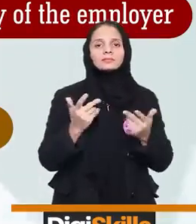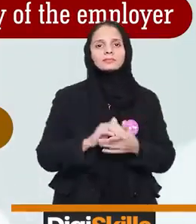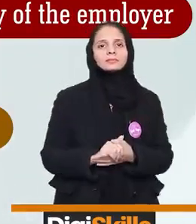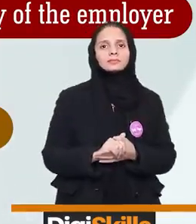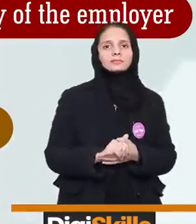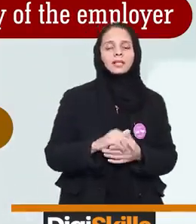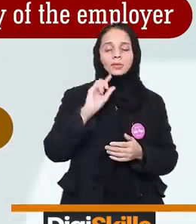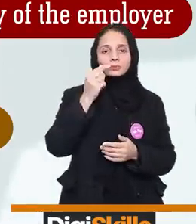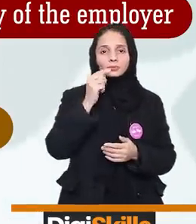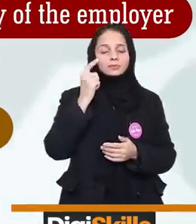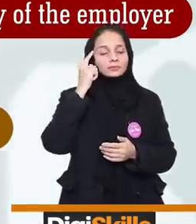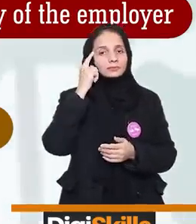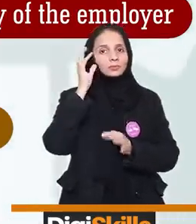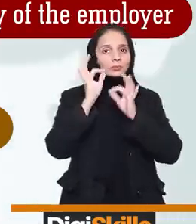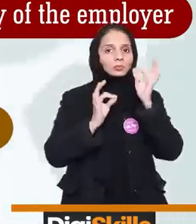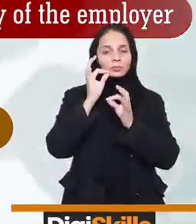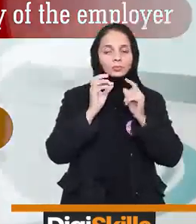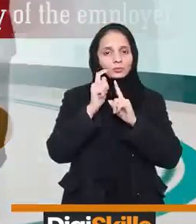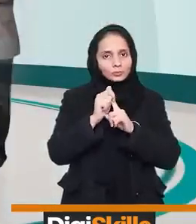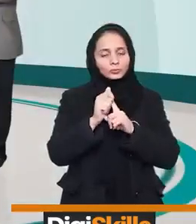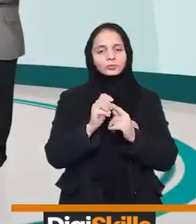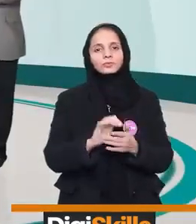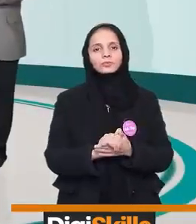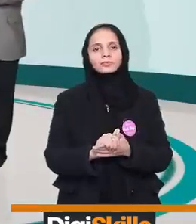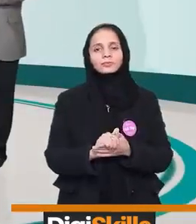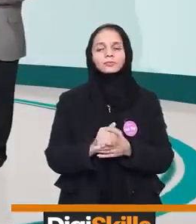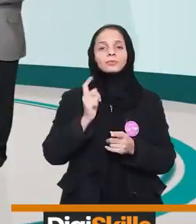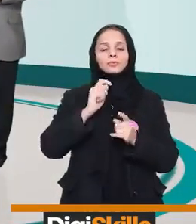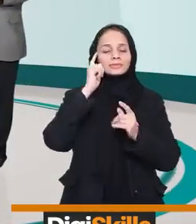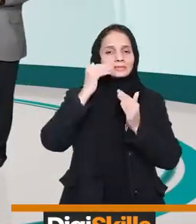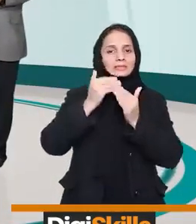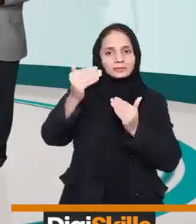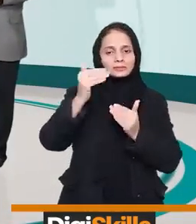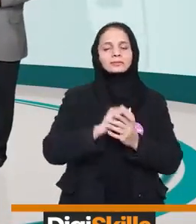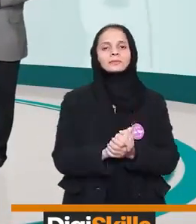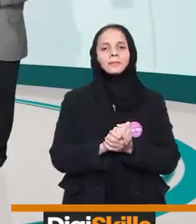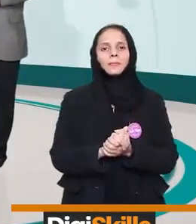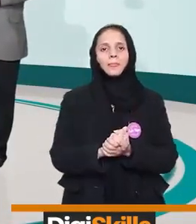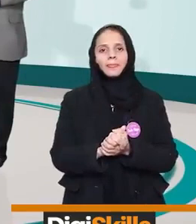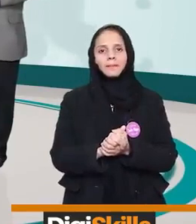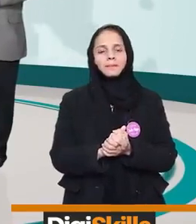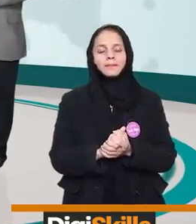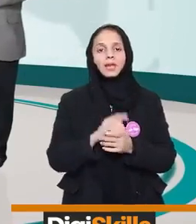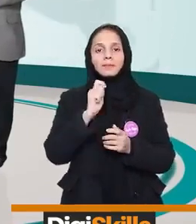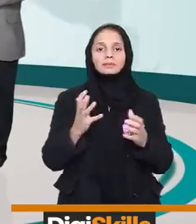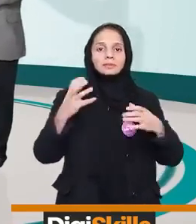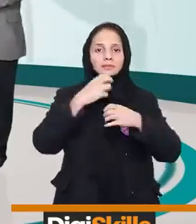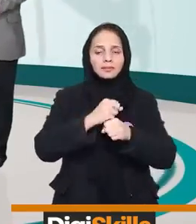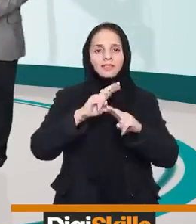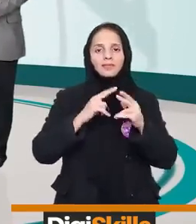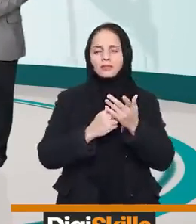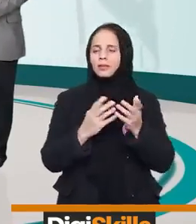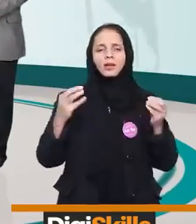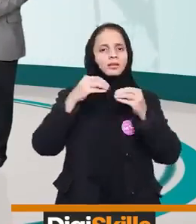کن چیزوں کا خیال رکھنا ہے اور کن چیزوں سے اجتناب کرنا ہے. ہر چیز